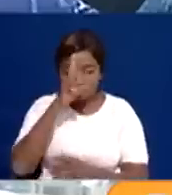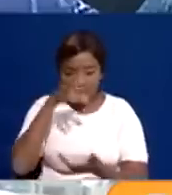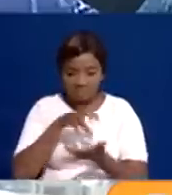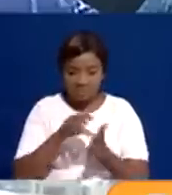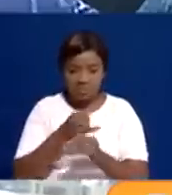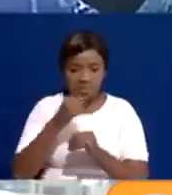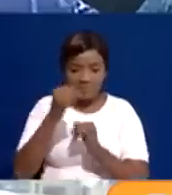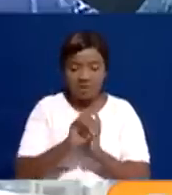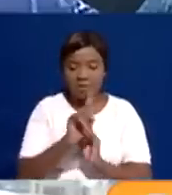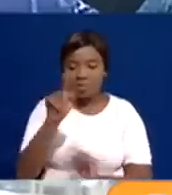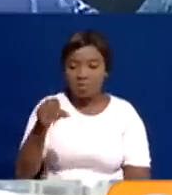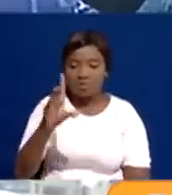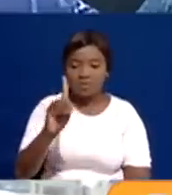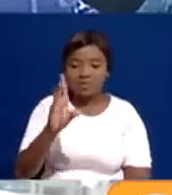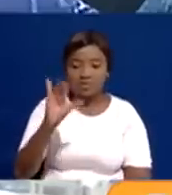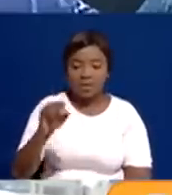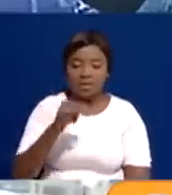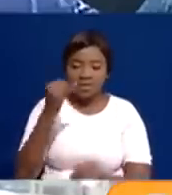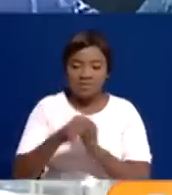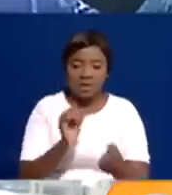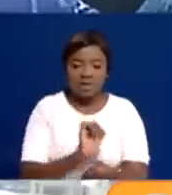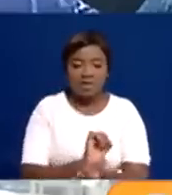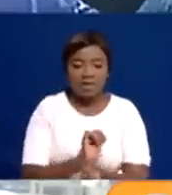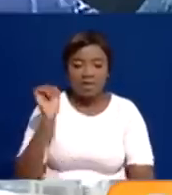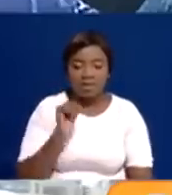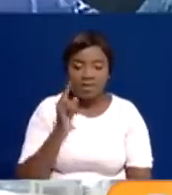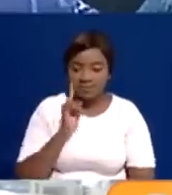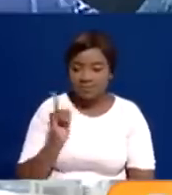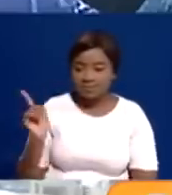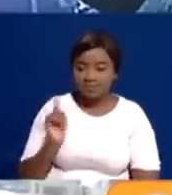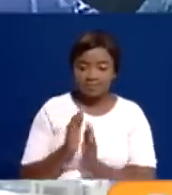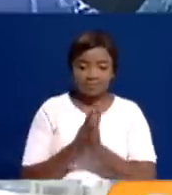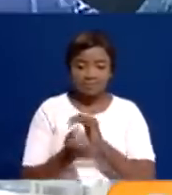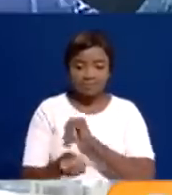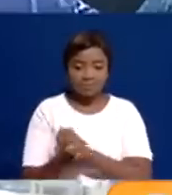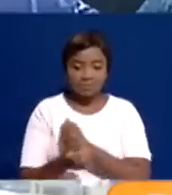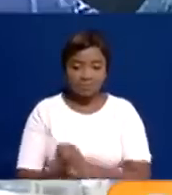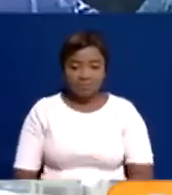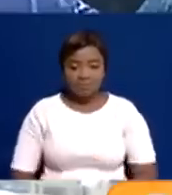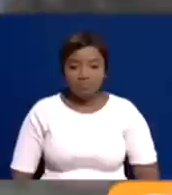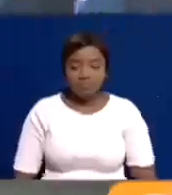kufikishwa katika idara ya DCI na baadaye kuachiliwa. Seth Olale anatuarifu zaidi.